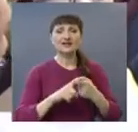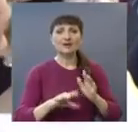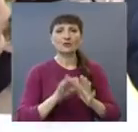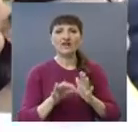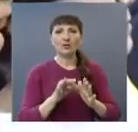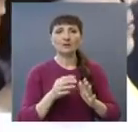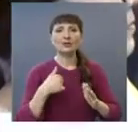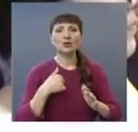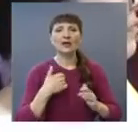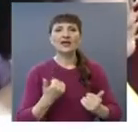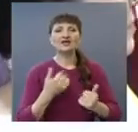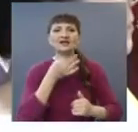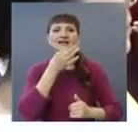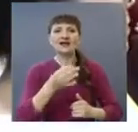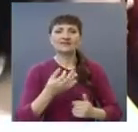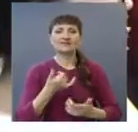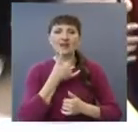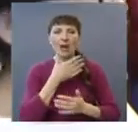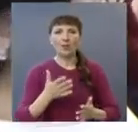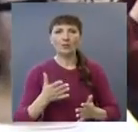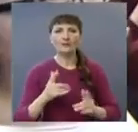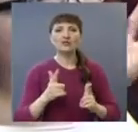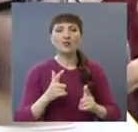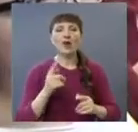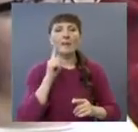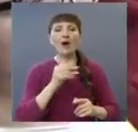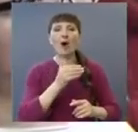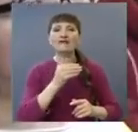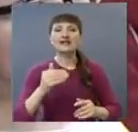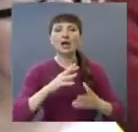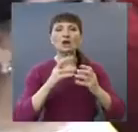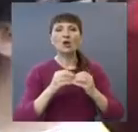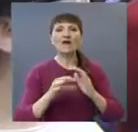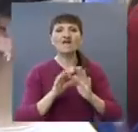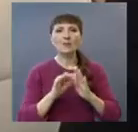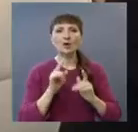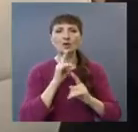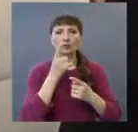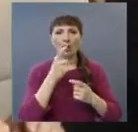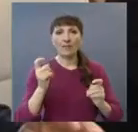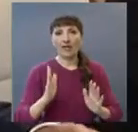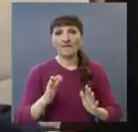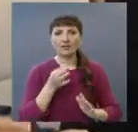бы сейчас воздержался от каких-либо комментариев, пока официальные итоги выборов не будут объявлены.